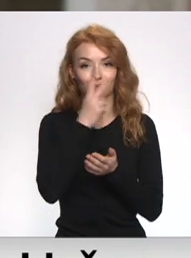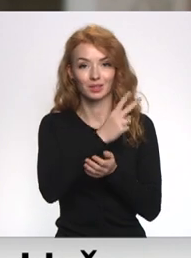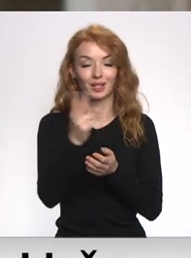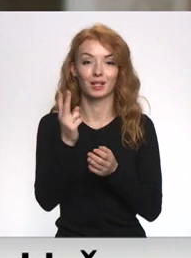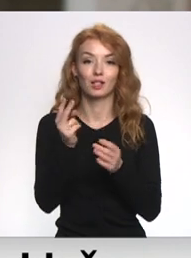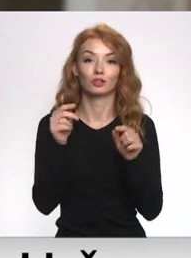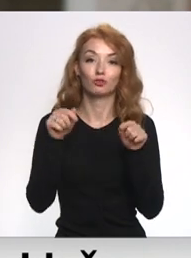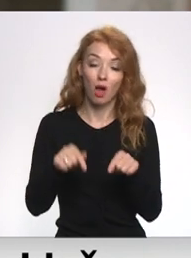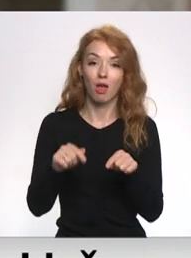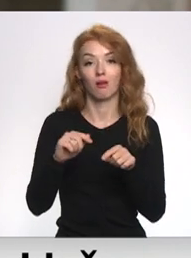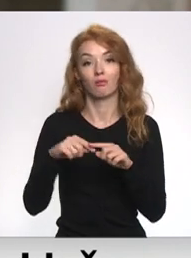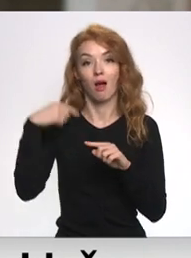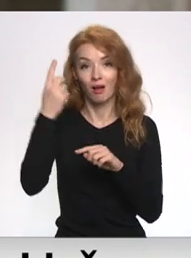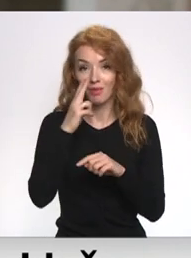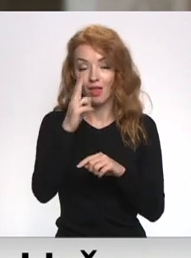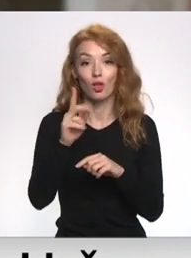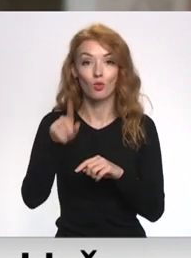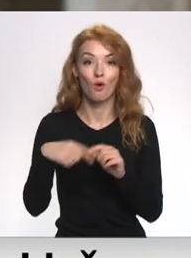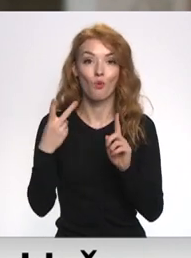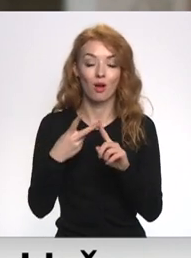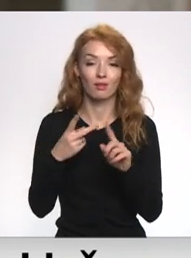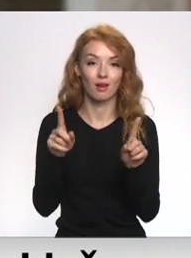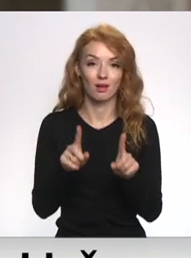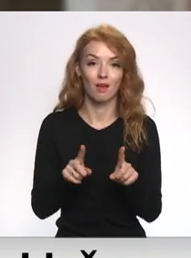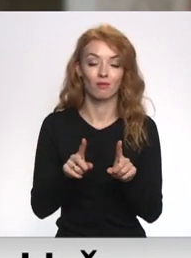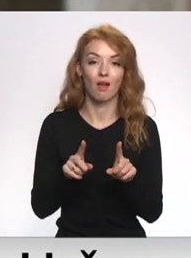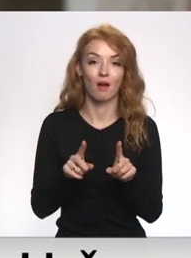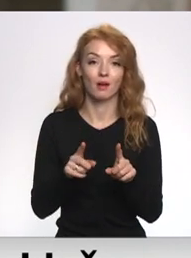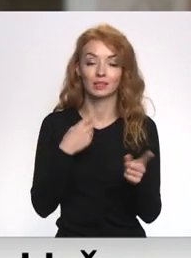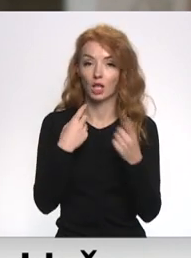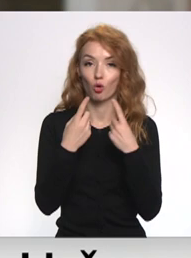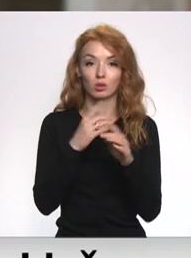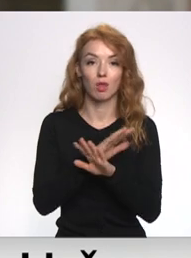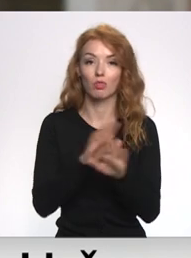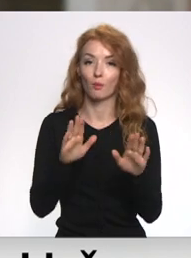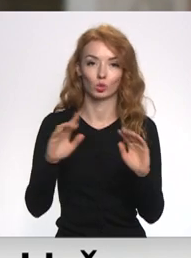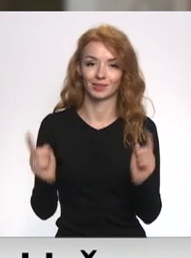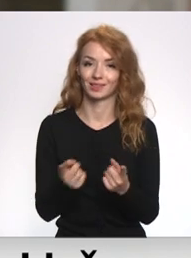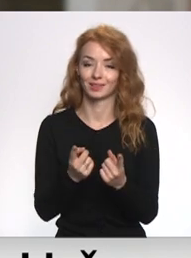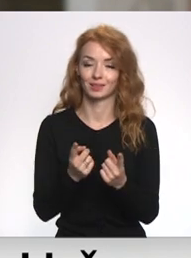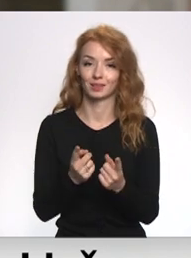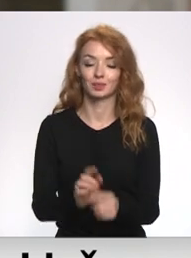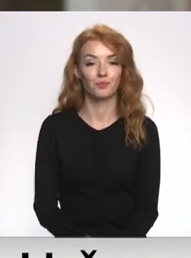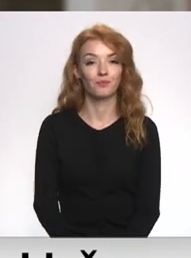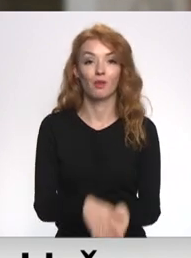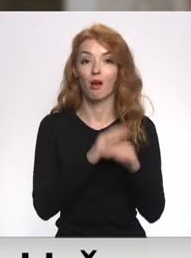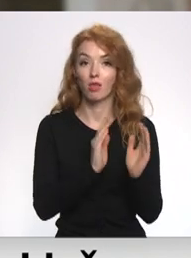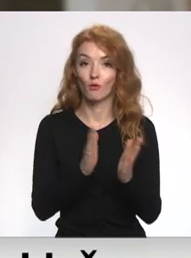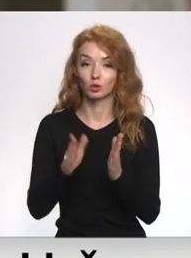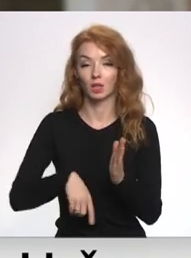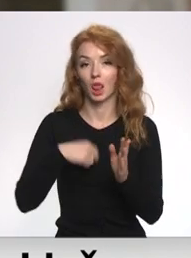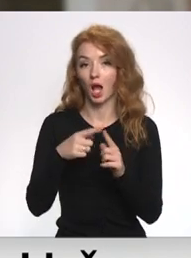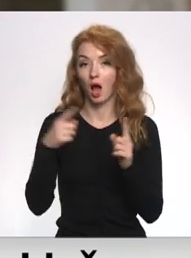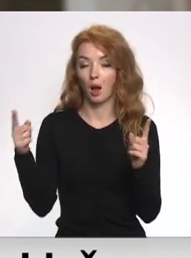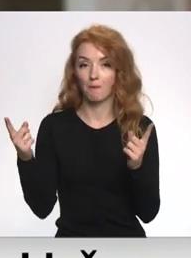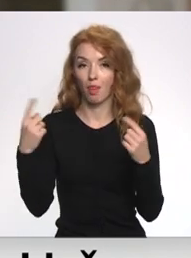šajā nākamajā nedēļā, jo vēl viena lieta, ko premjers uzsvēra, sarunas nebūs īsas. Gatavosimies iespējams ilgākam periodam,